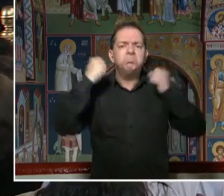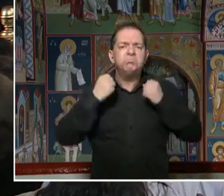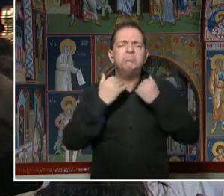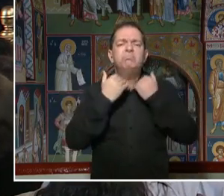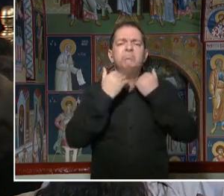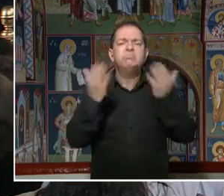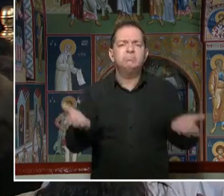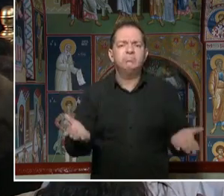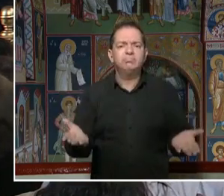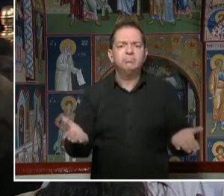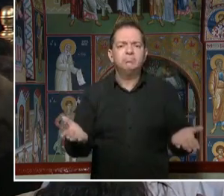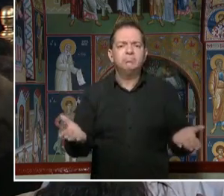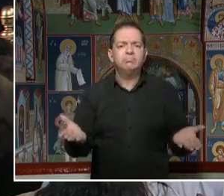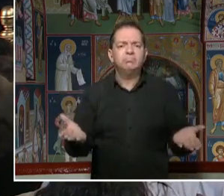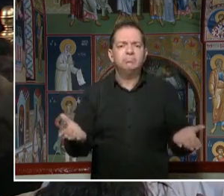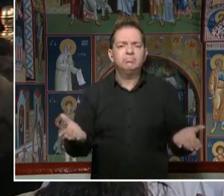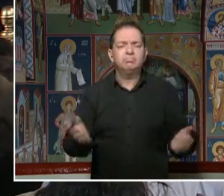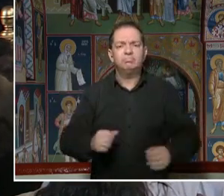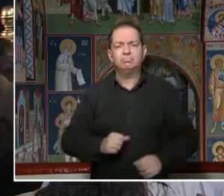ανίσχυρη.